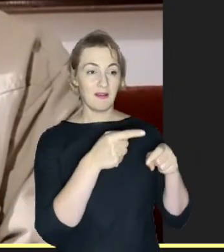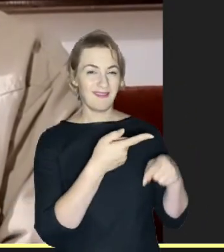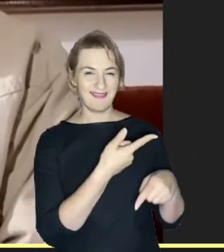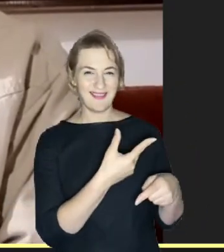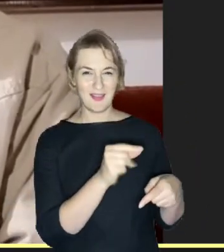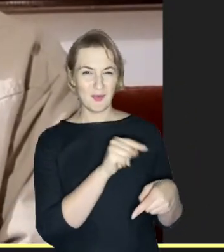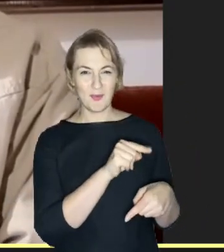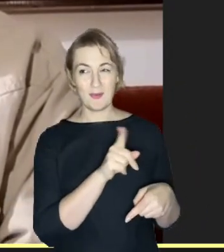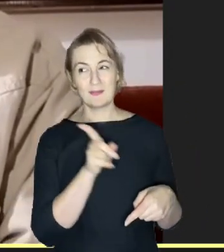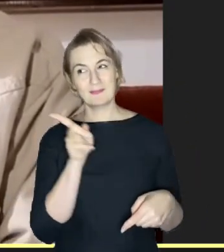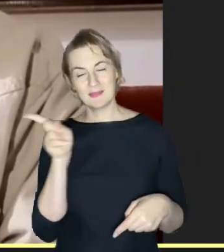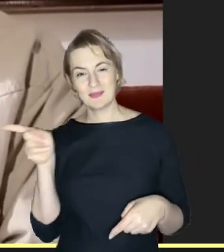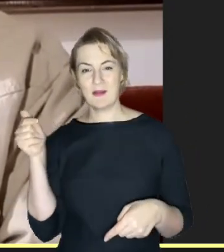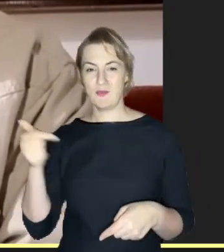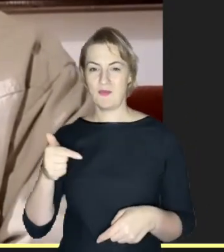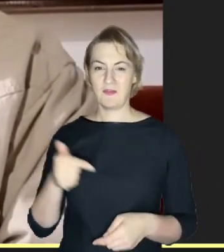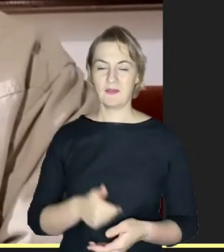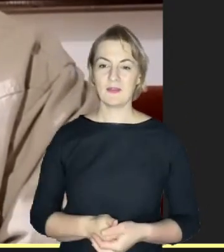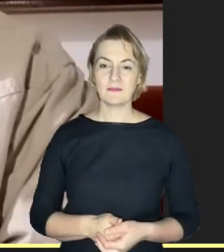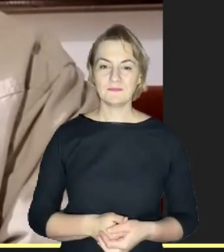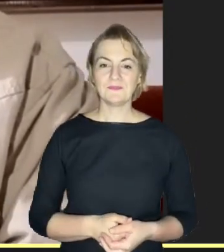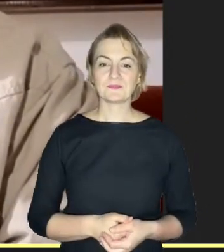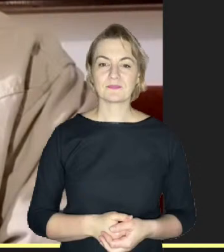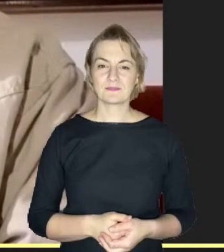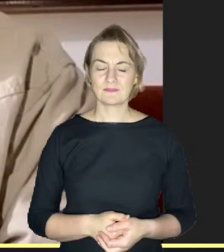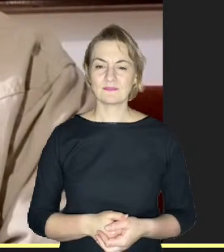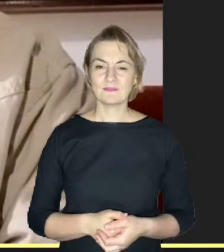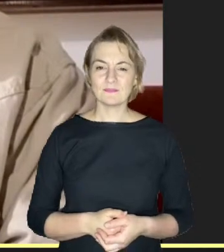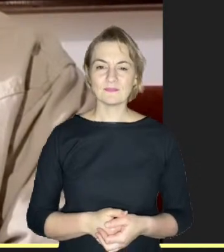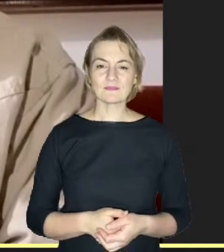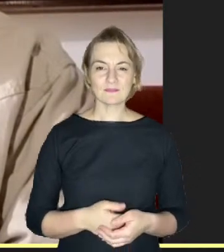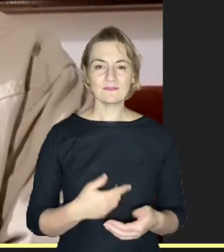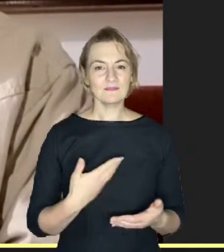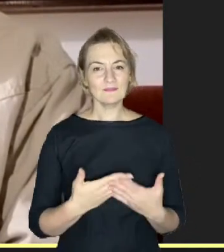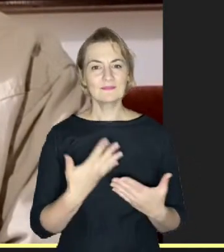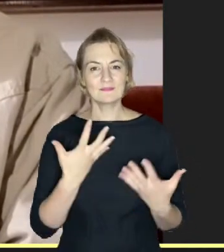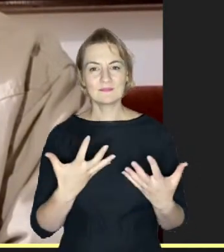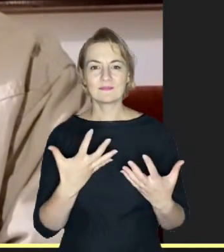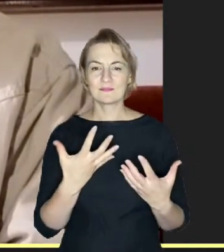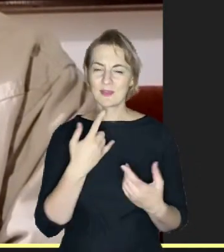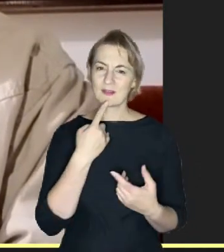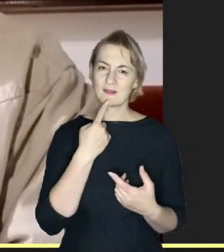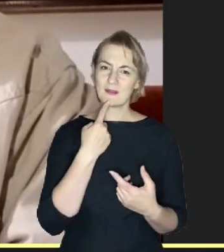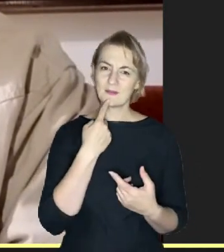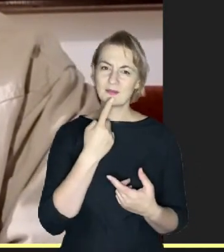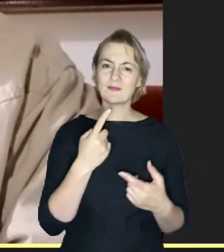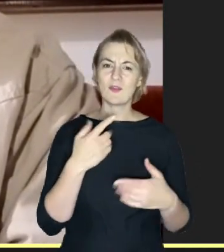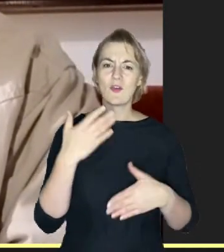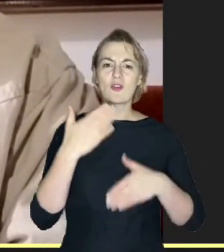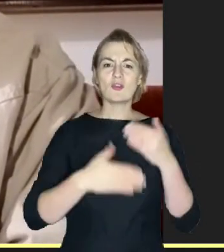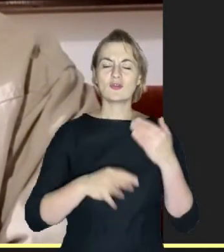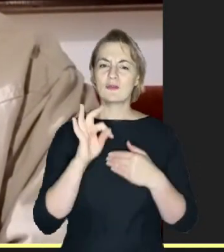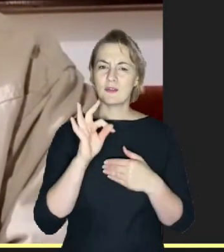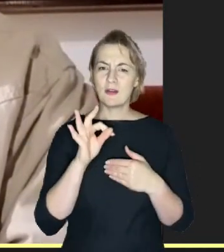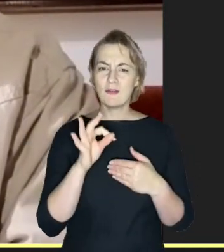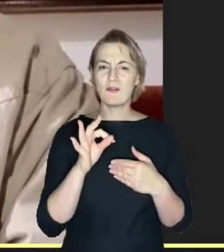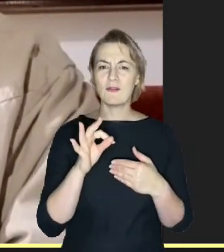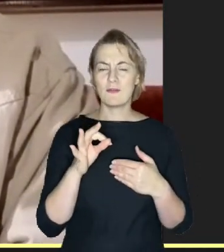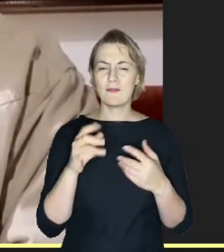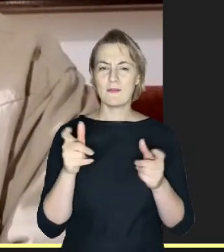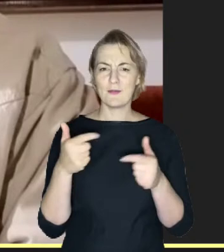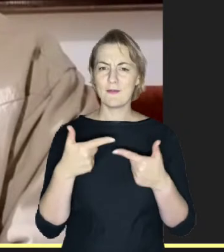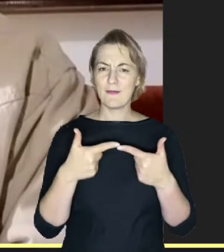I właśnie chcę nawiązać do tego, do końcówki twojego wiersza Poznaj